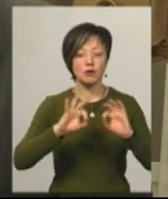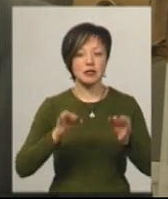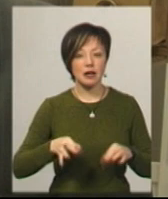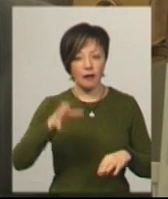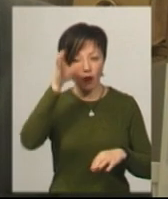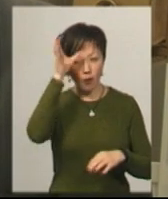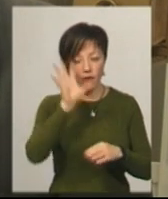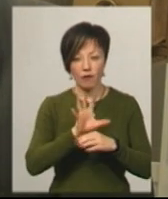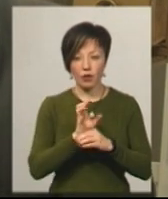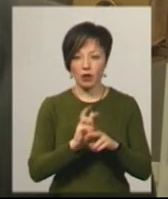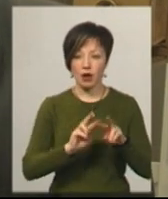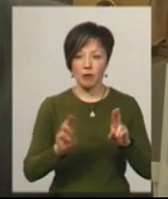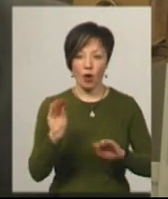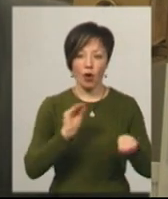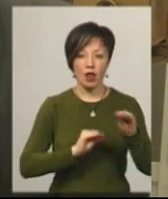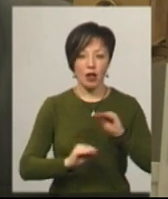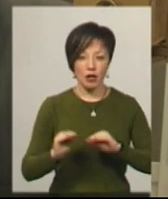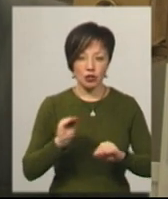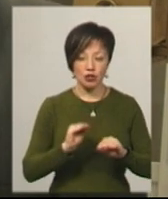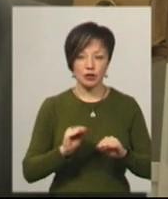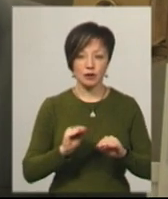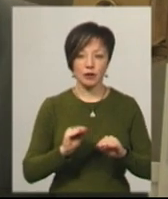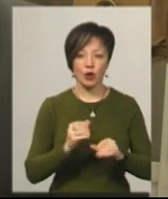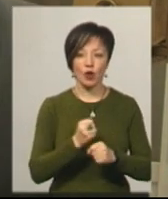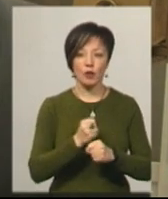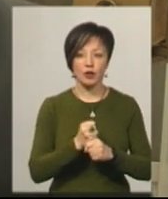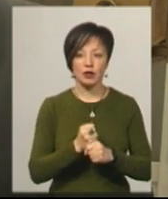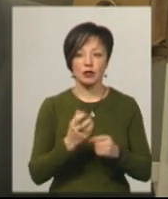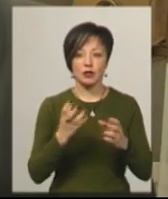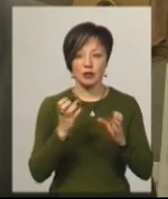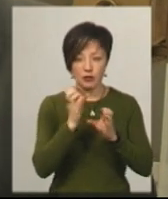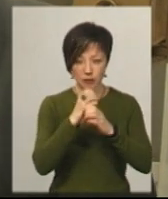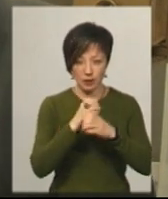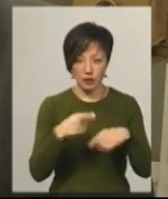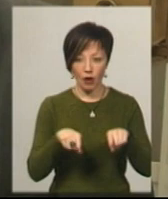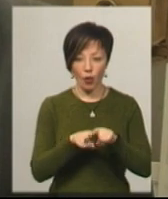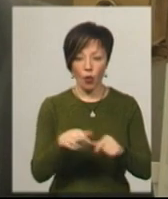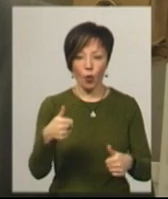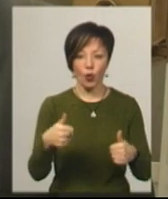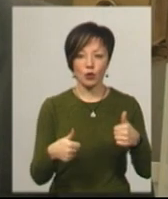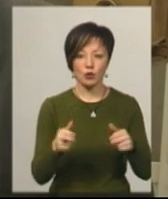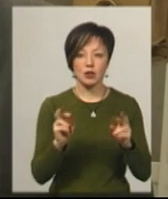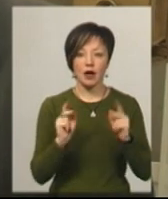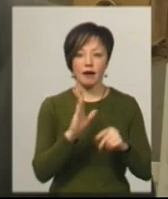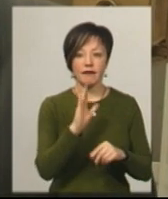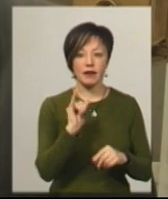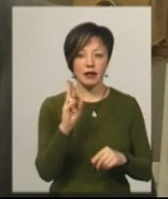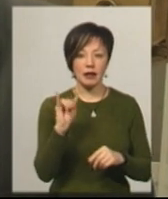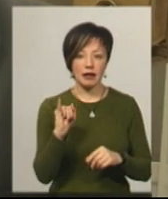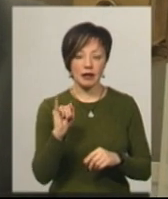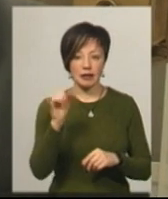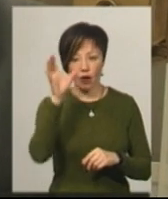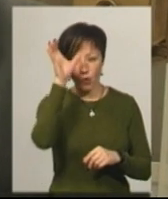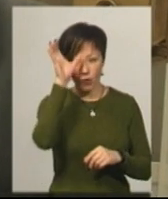теж в якості колажа. Вона робилася через мікроскоп для такого конкурсу, як «Вік і наука».